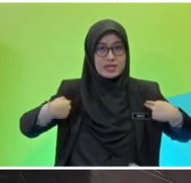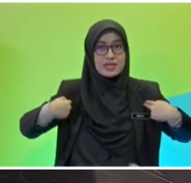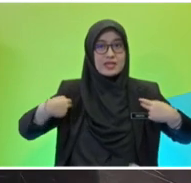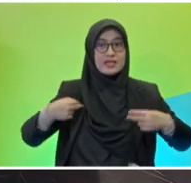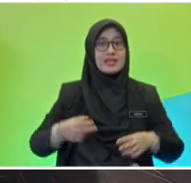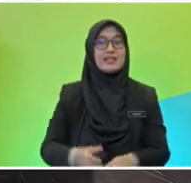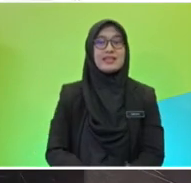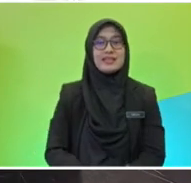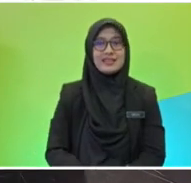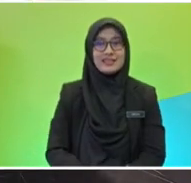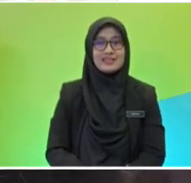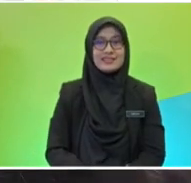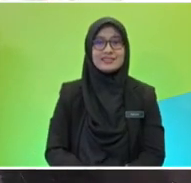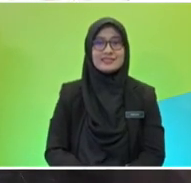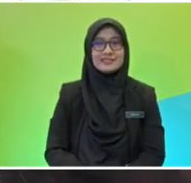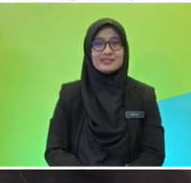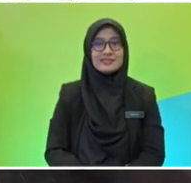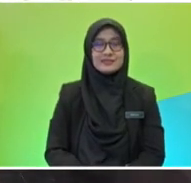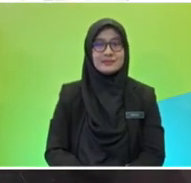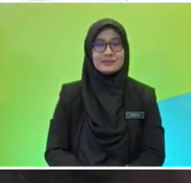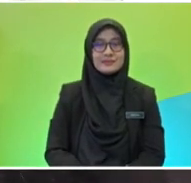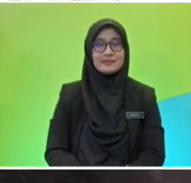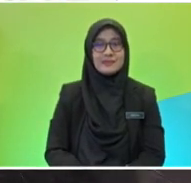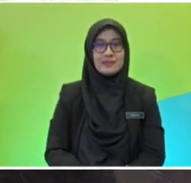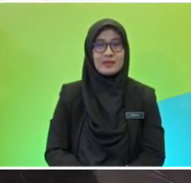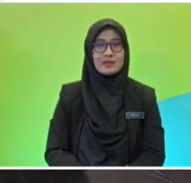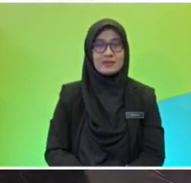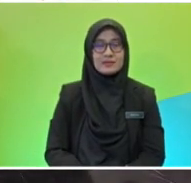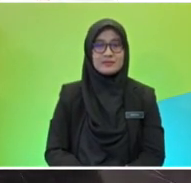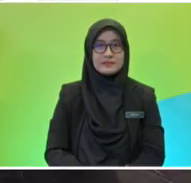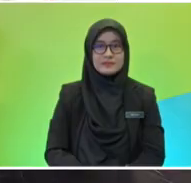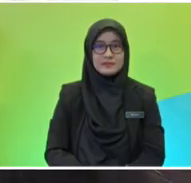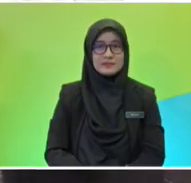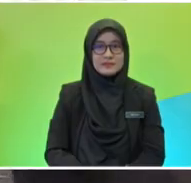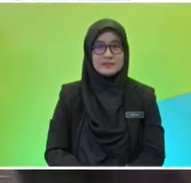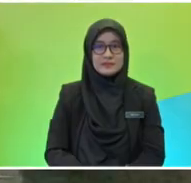kuku. Okey. Okey, kita tengok pergerakan ayam. Ayam.